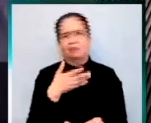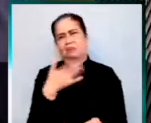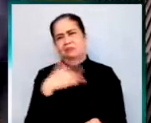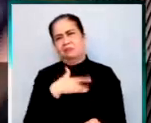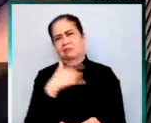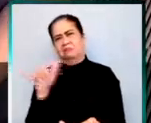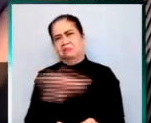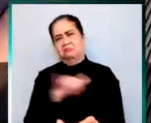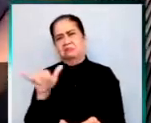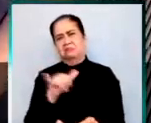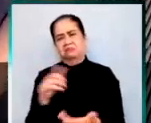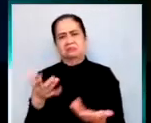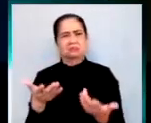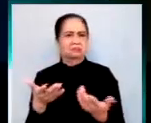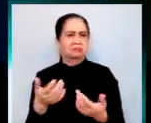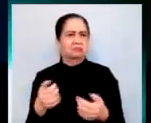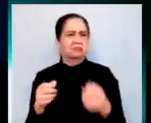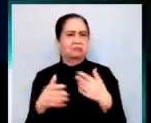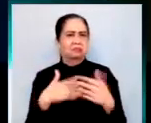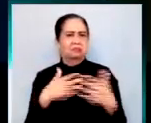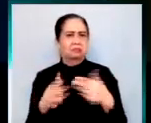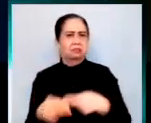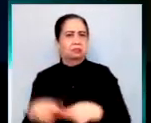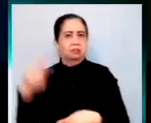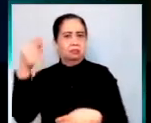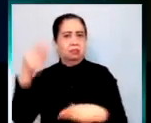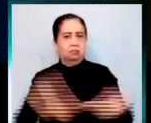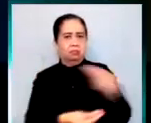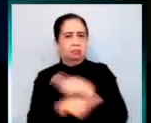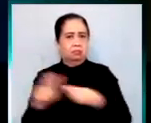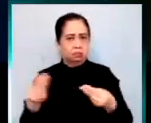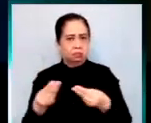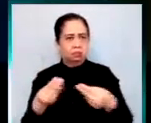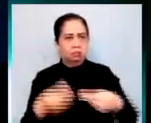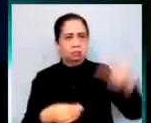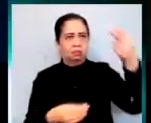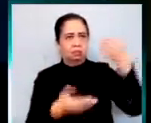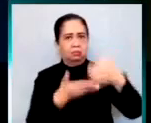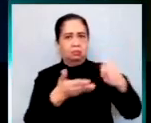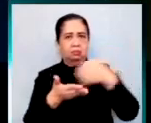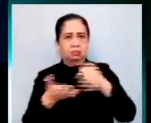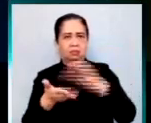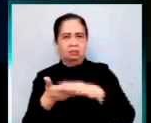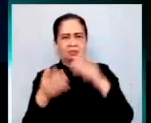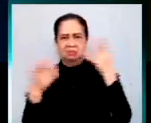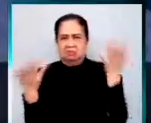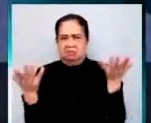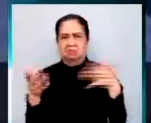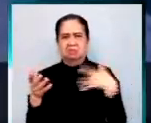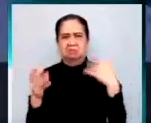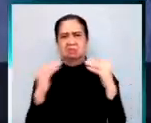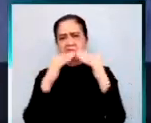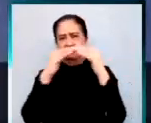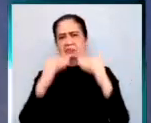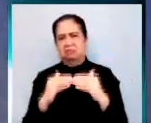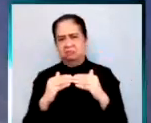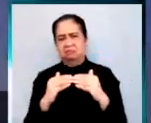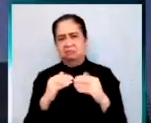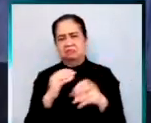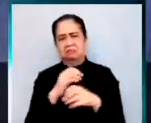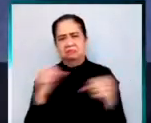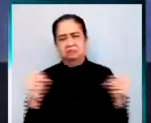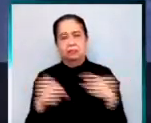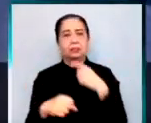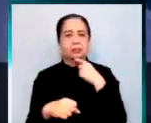value eh. Kasi kahit tumaas yung palitan, tataas din yung presyo, eh parang equal lang din. May batayan